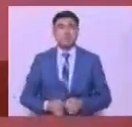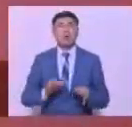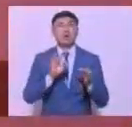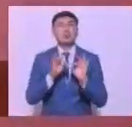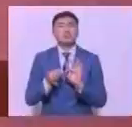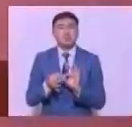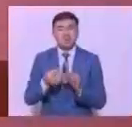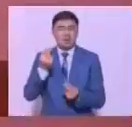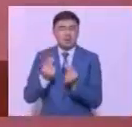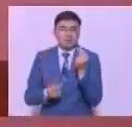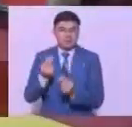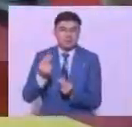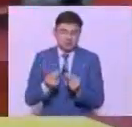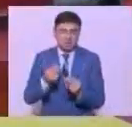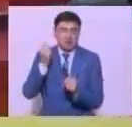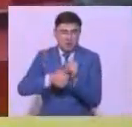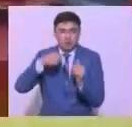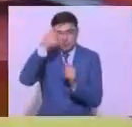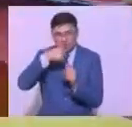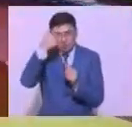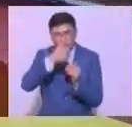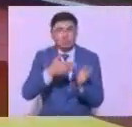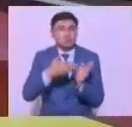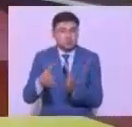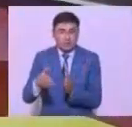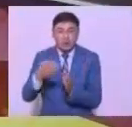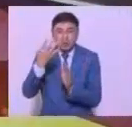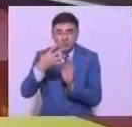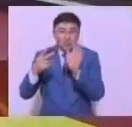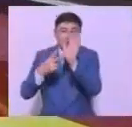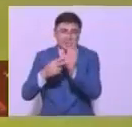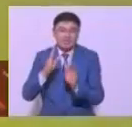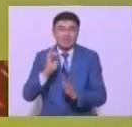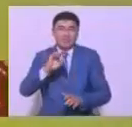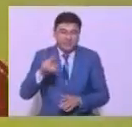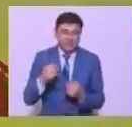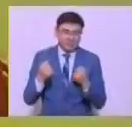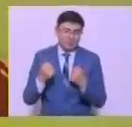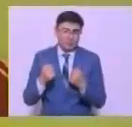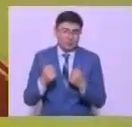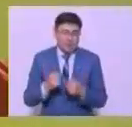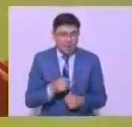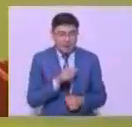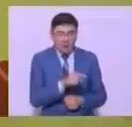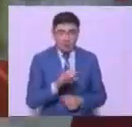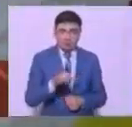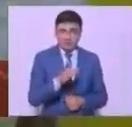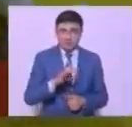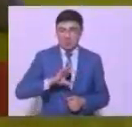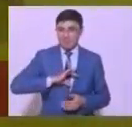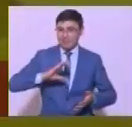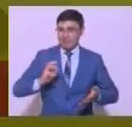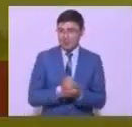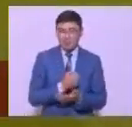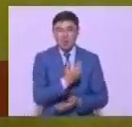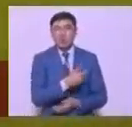спортивное мероприятие. В этом году состязания проводятся по 47 видам спорта. Тренеры серебряного призера гордятся своим воспитанником,